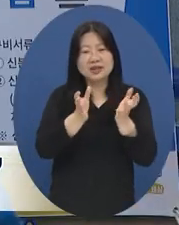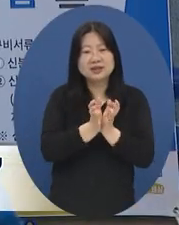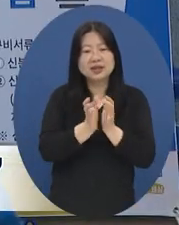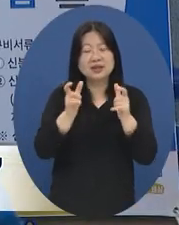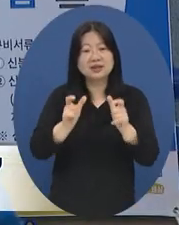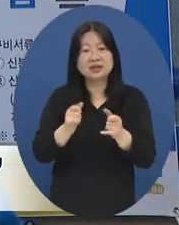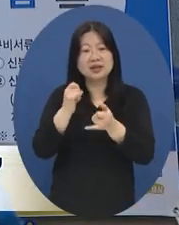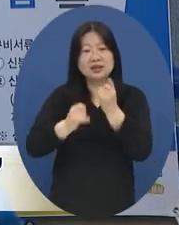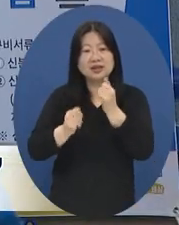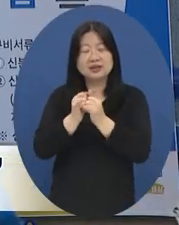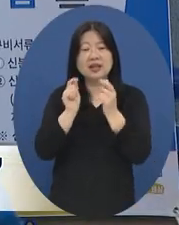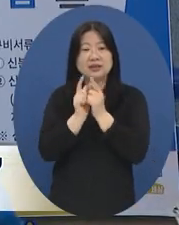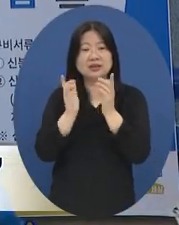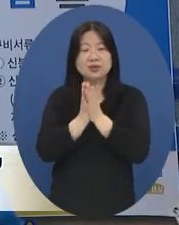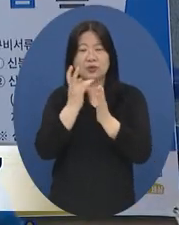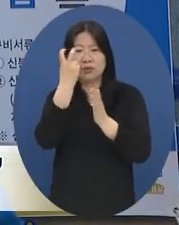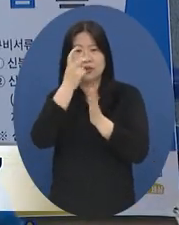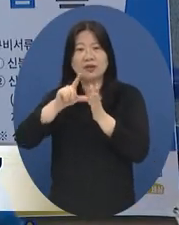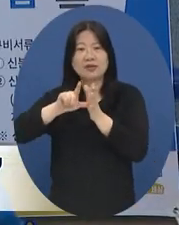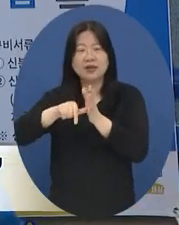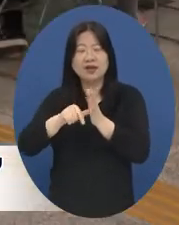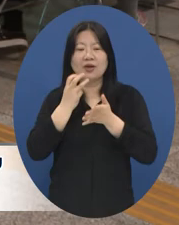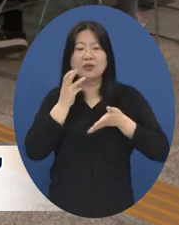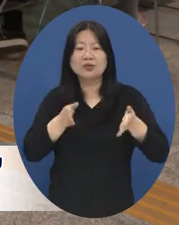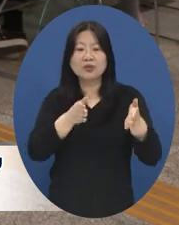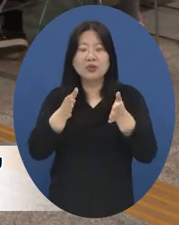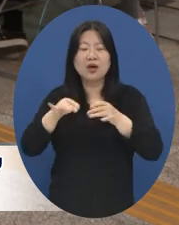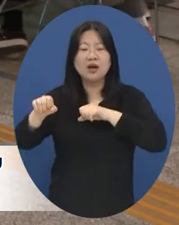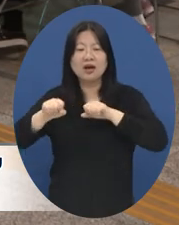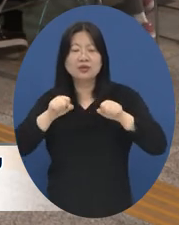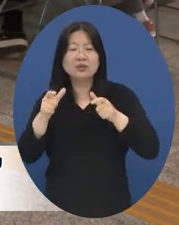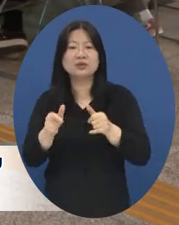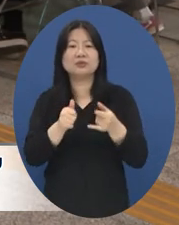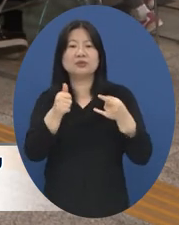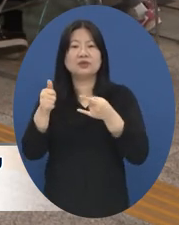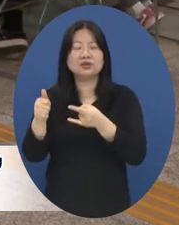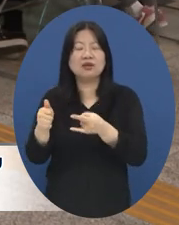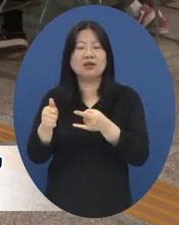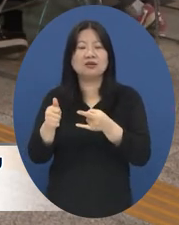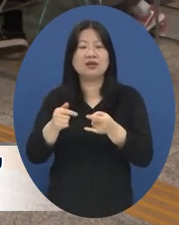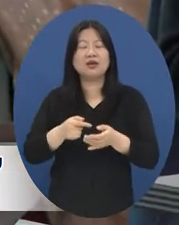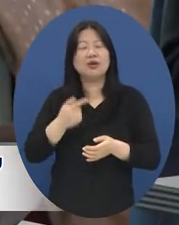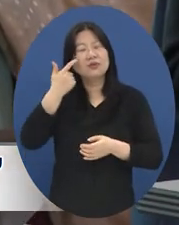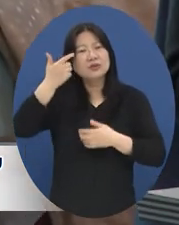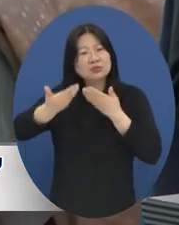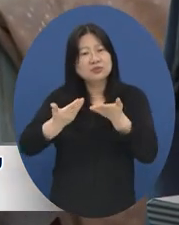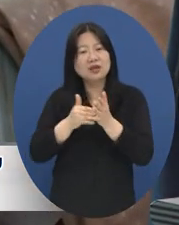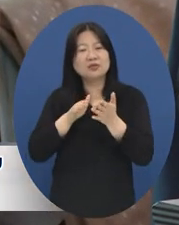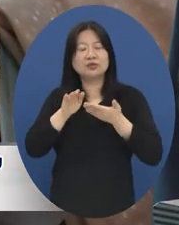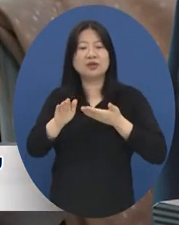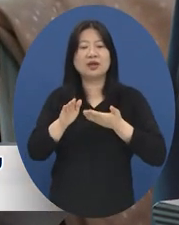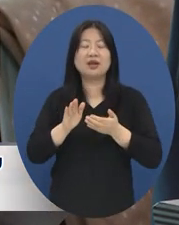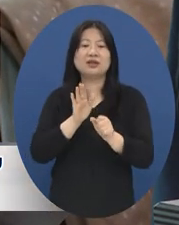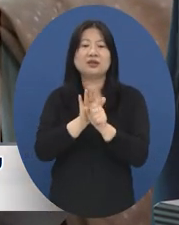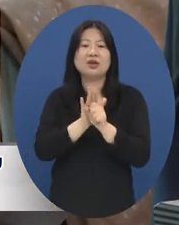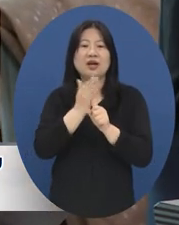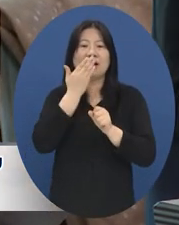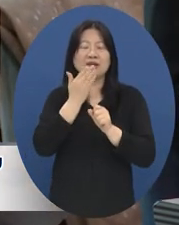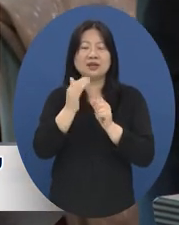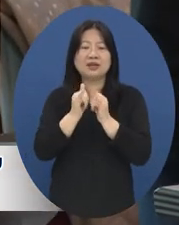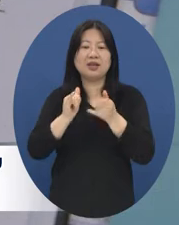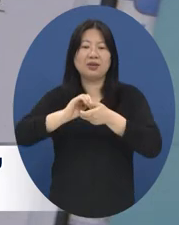지역 체납자 실태 조사를 하는데 경기도가 활동 시민들에게 의사를 묻고 지원 가능한 사람에